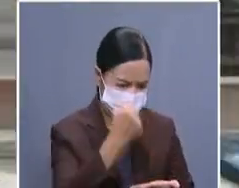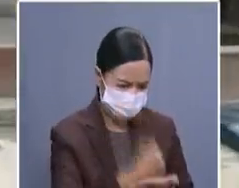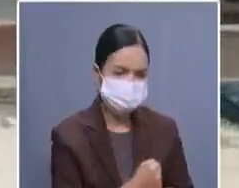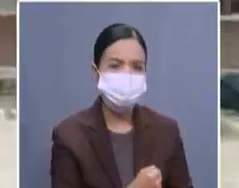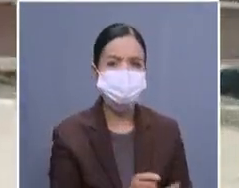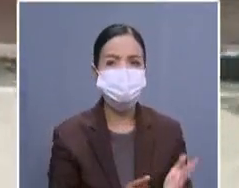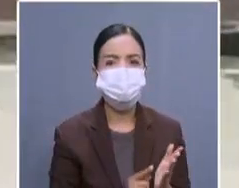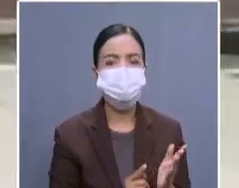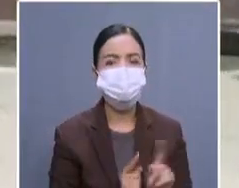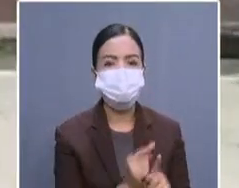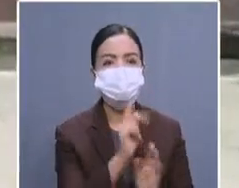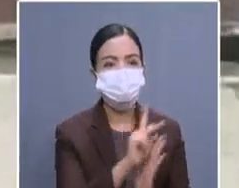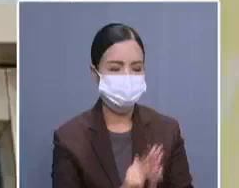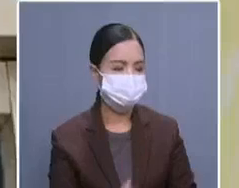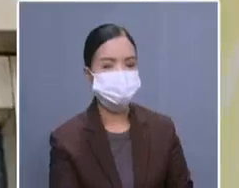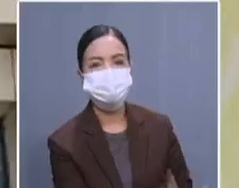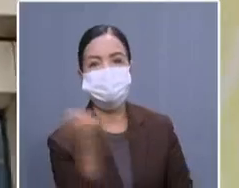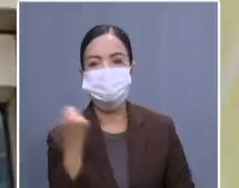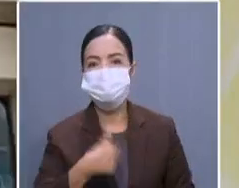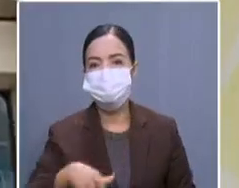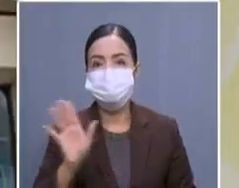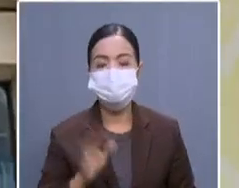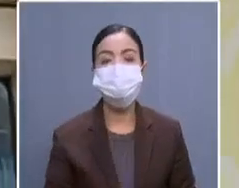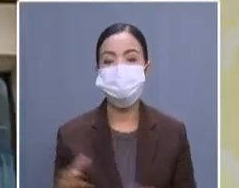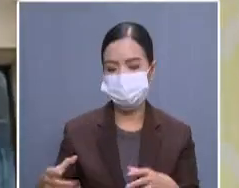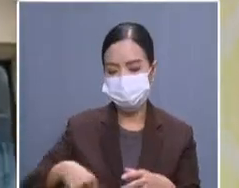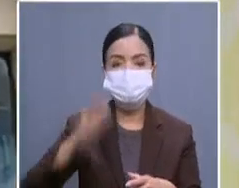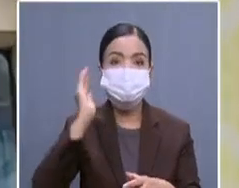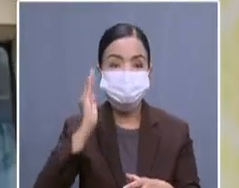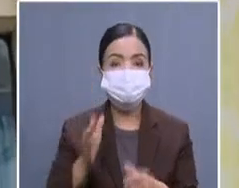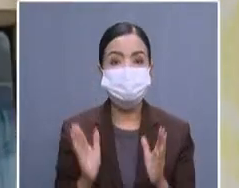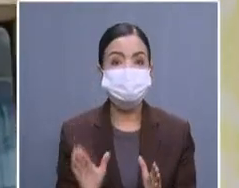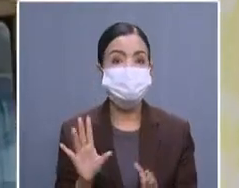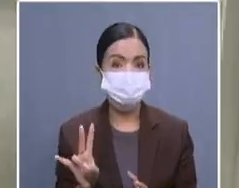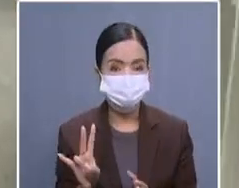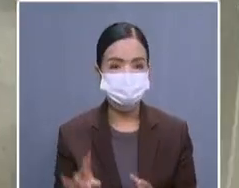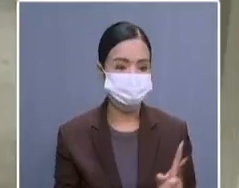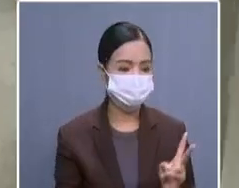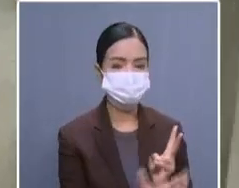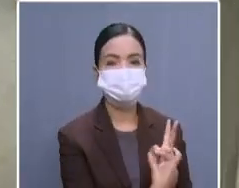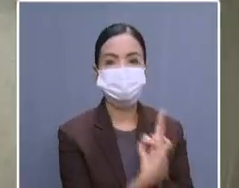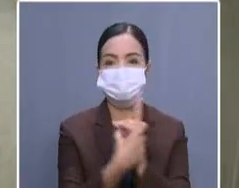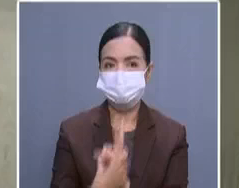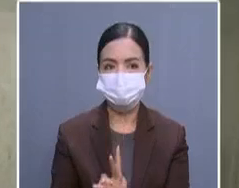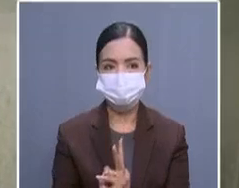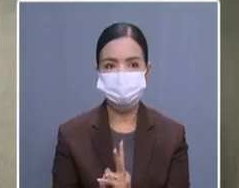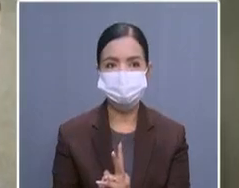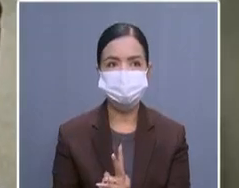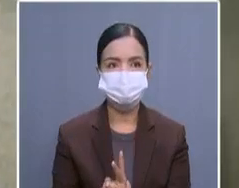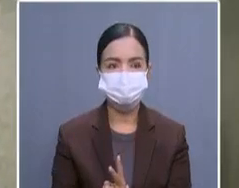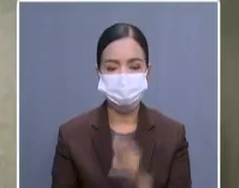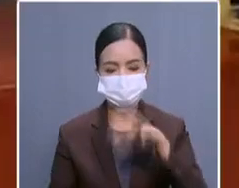ที่ถูกต้องหมดเลยนะคะทั้งหมดเนี่ยเขายึดไปหมดเลยจากนั้นกลุ่มชายชะกันดังกล่าวเนี่ยก็ได้นำตัวไปควบคุมไว้ในสถานที่ราชการ